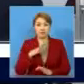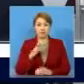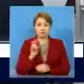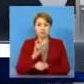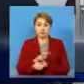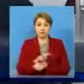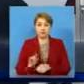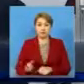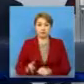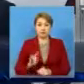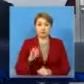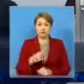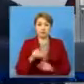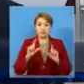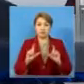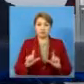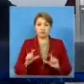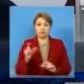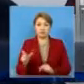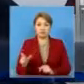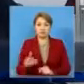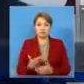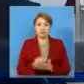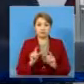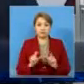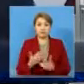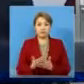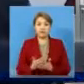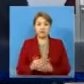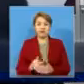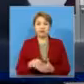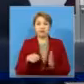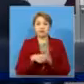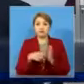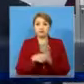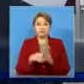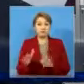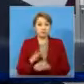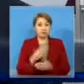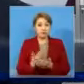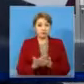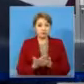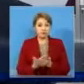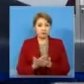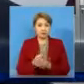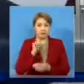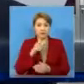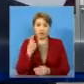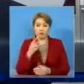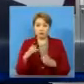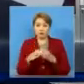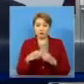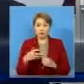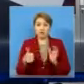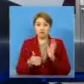заходишь в аэровокзал, да, там сидит у розетки человек, тут сидит человек у розетки. И этого, чтобы не было, мы сейчас поставили пока одну станцию на 6